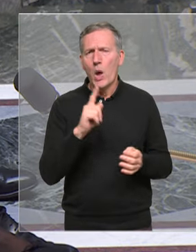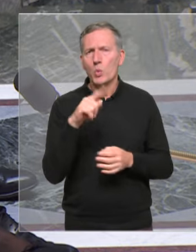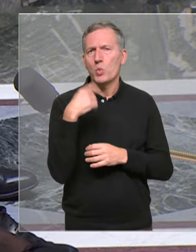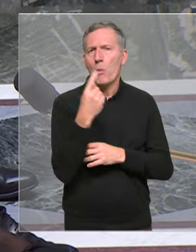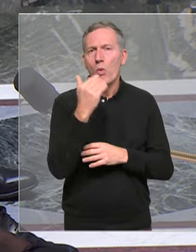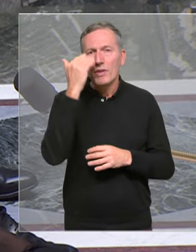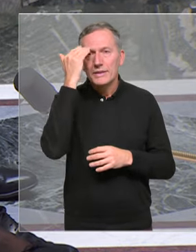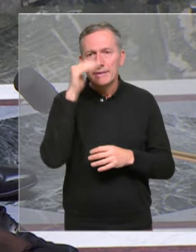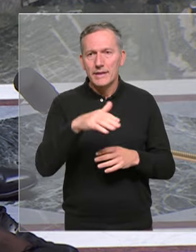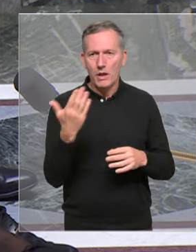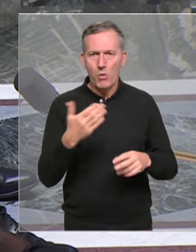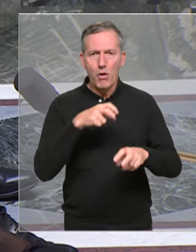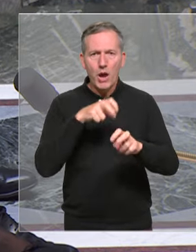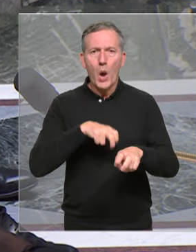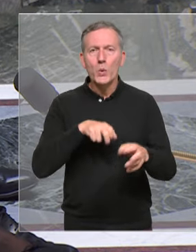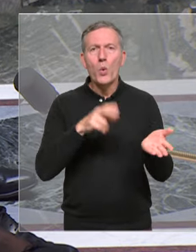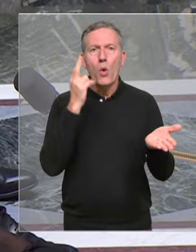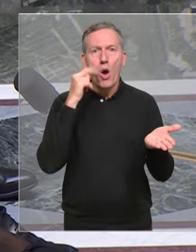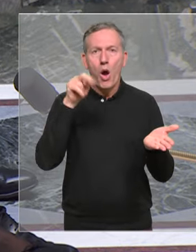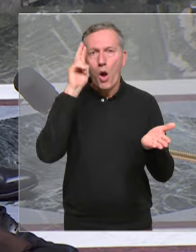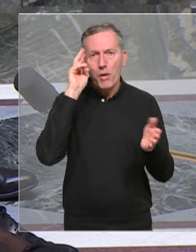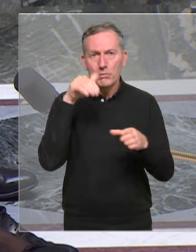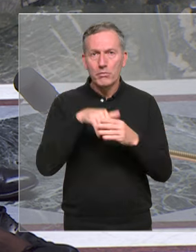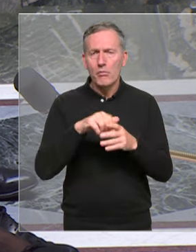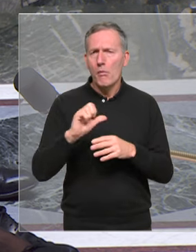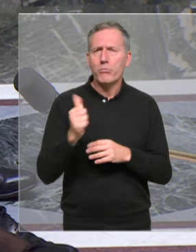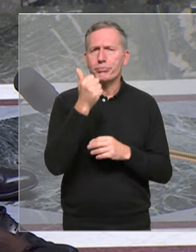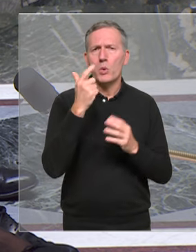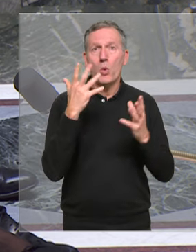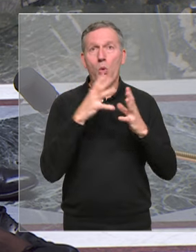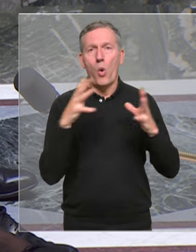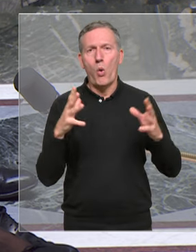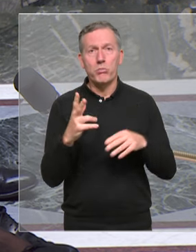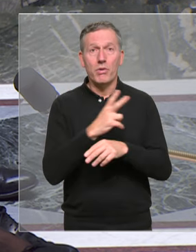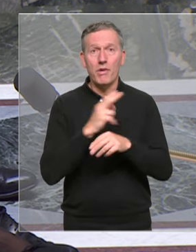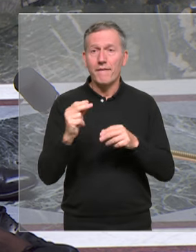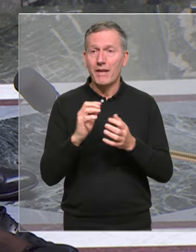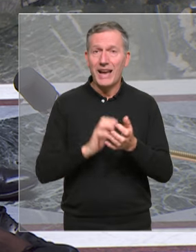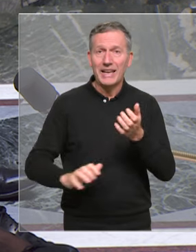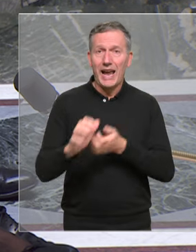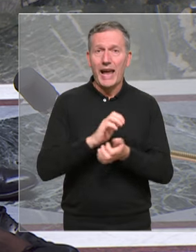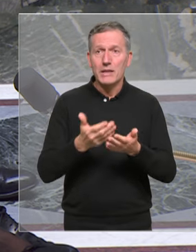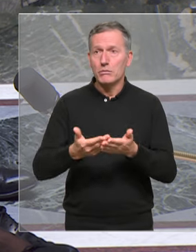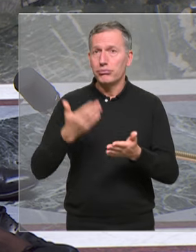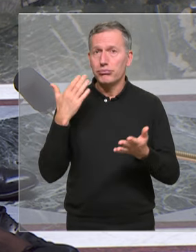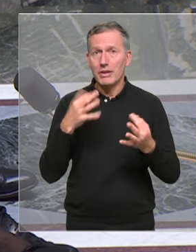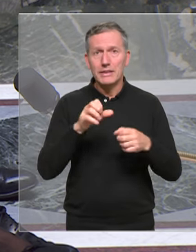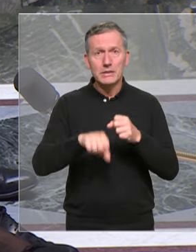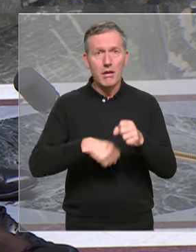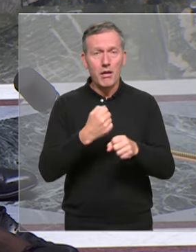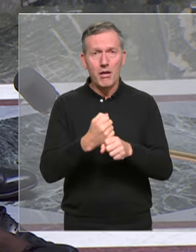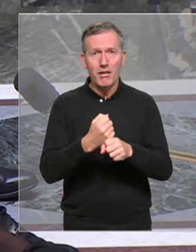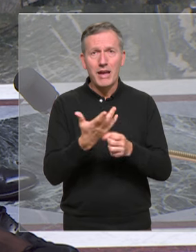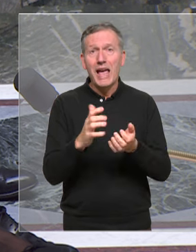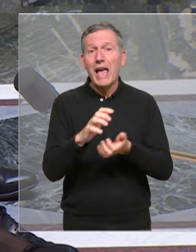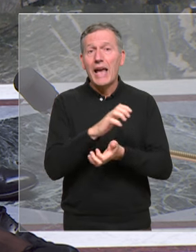personne que l'agriculture européenne traverse une de ses plus graves crises de ces dernières décennies. Cette crise,